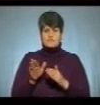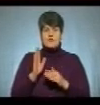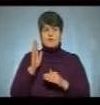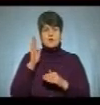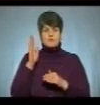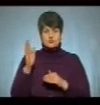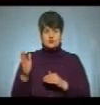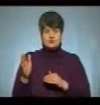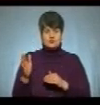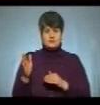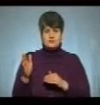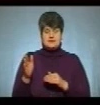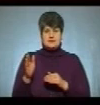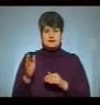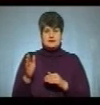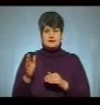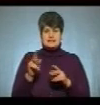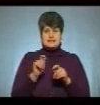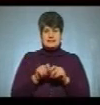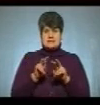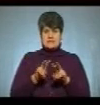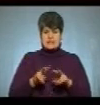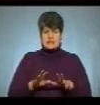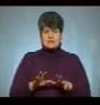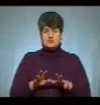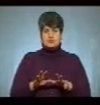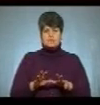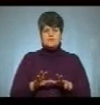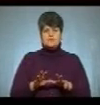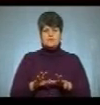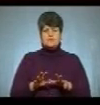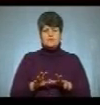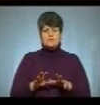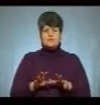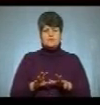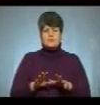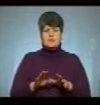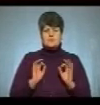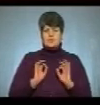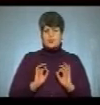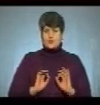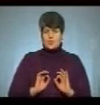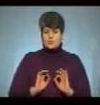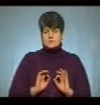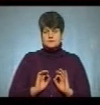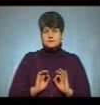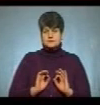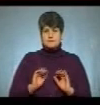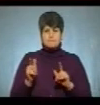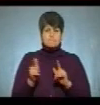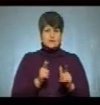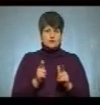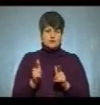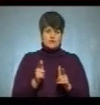майбутньому слідчої, так би мовити, з процесуальним прокурором